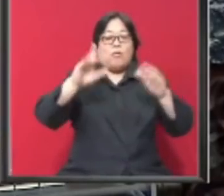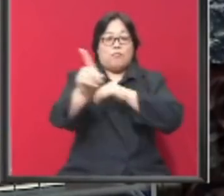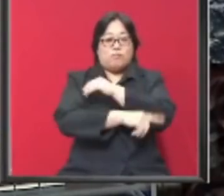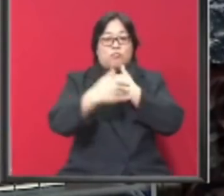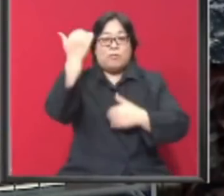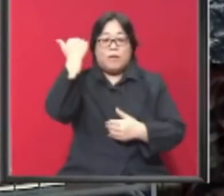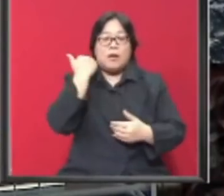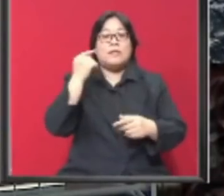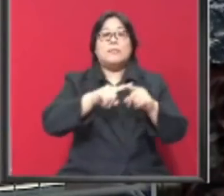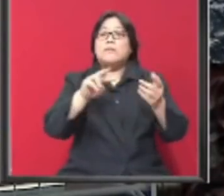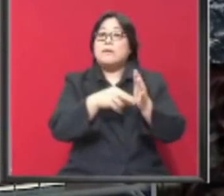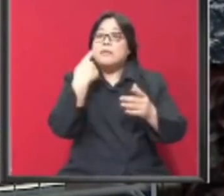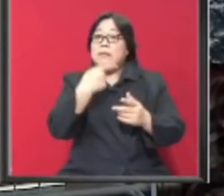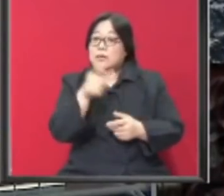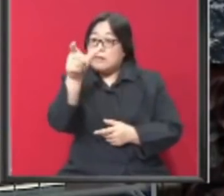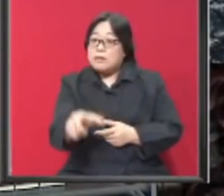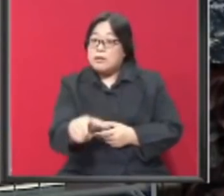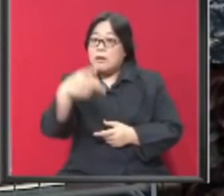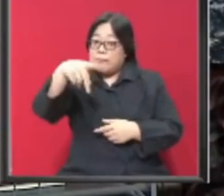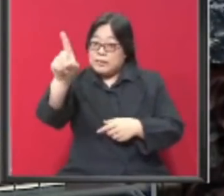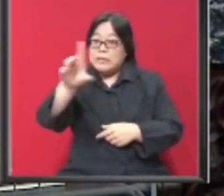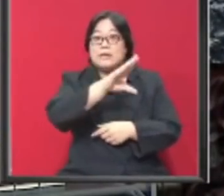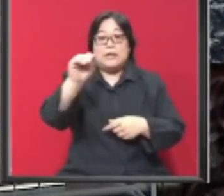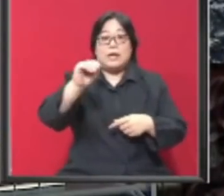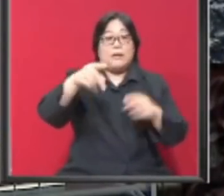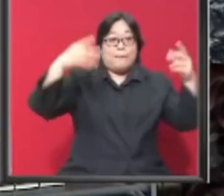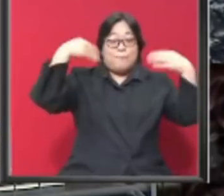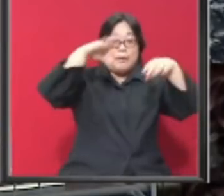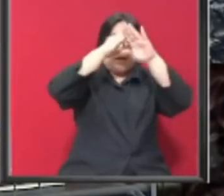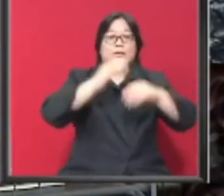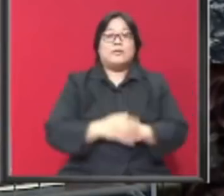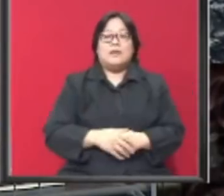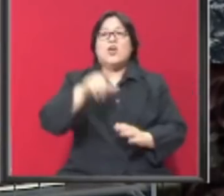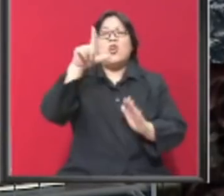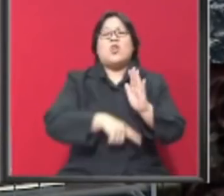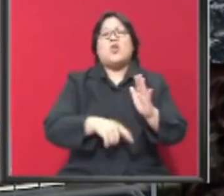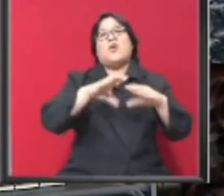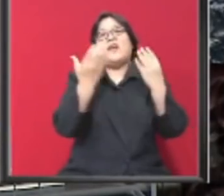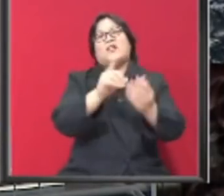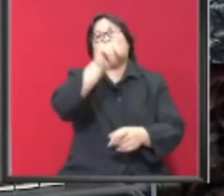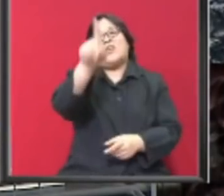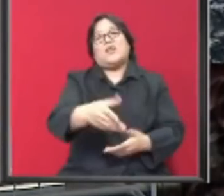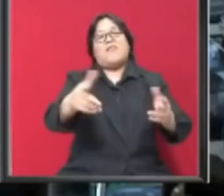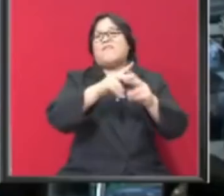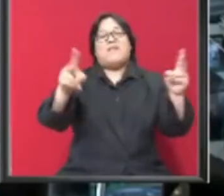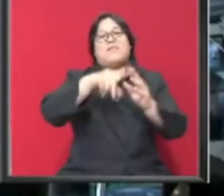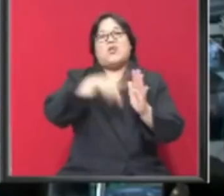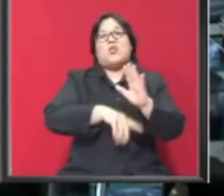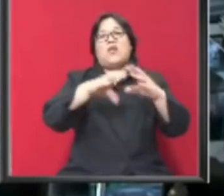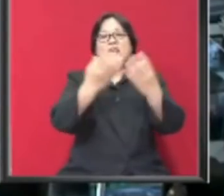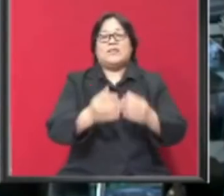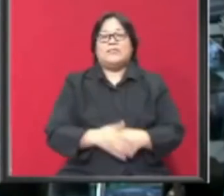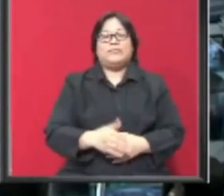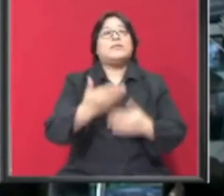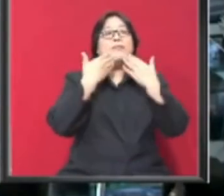hukum cecak di Palembang apakah yang merujuk pada kapok desain dan juga Pekan lalu plastisol anda berrylook Las